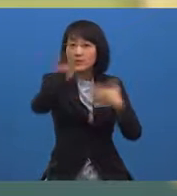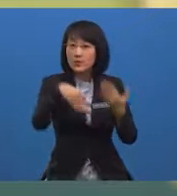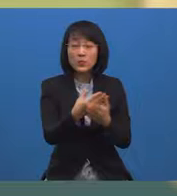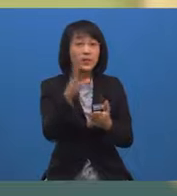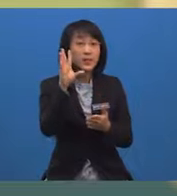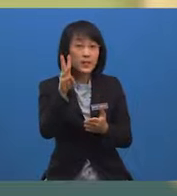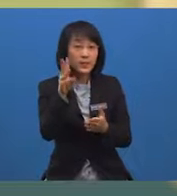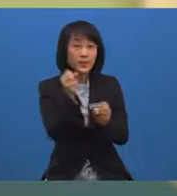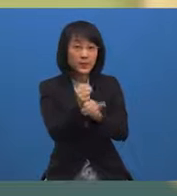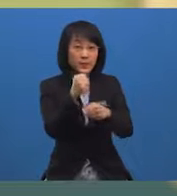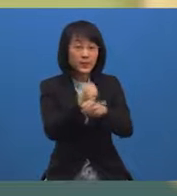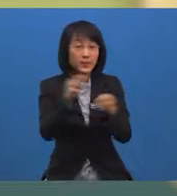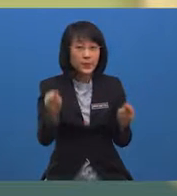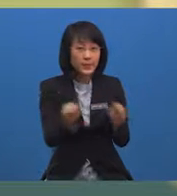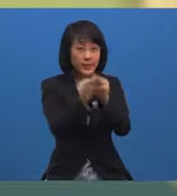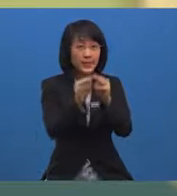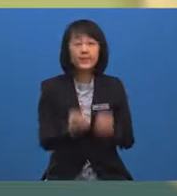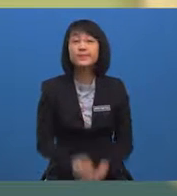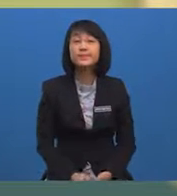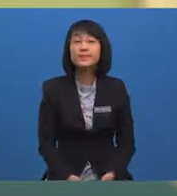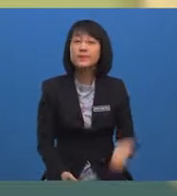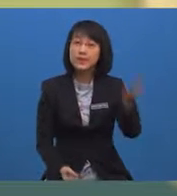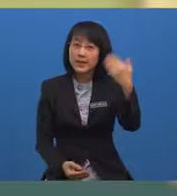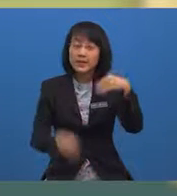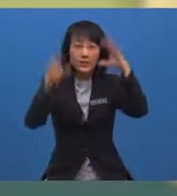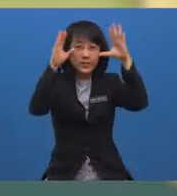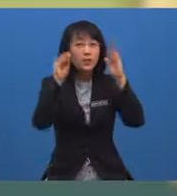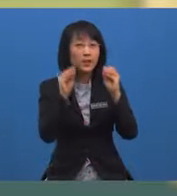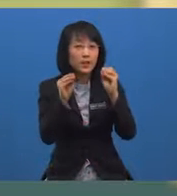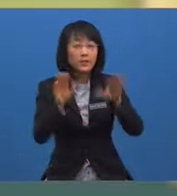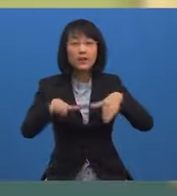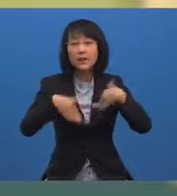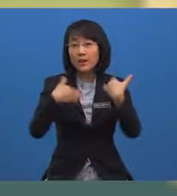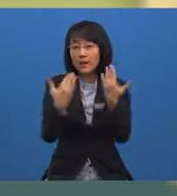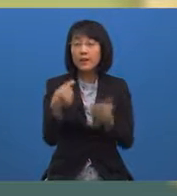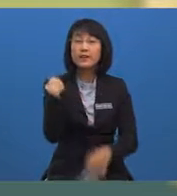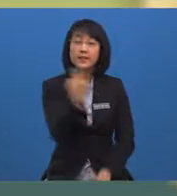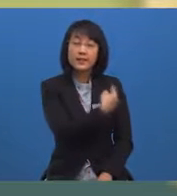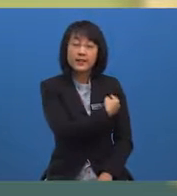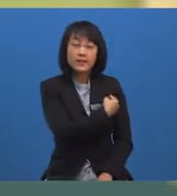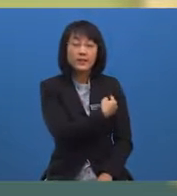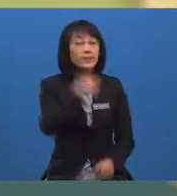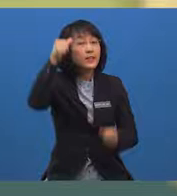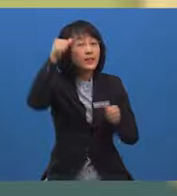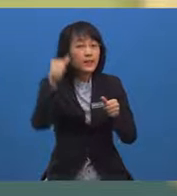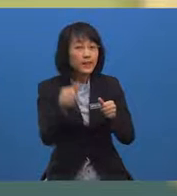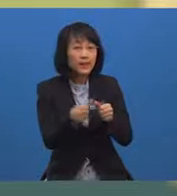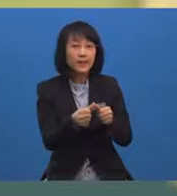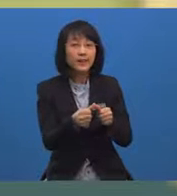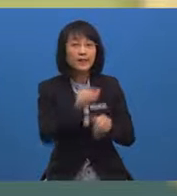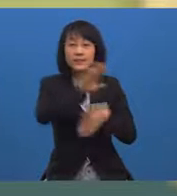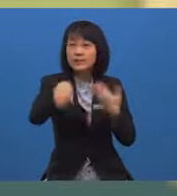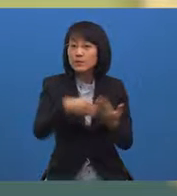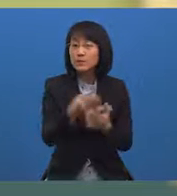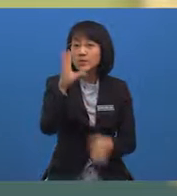sebentar tadi? Mari cikgu ajar murid-murid bagaimana kita nak ingat keenam-enam bentuk